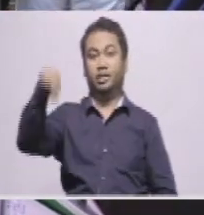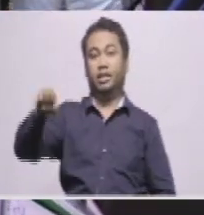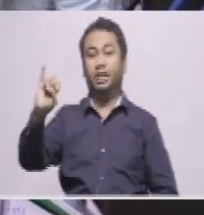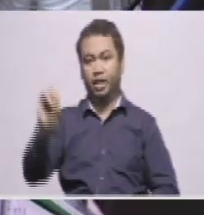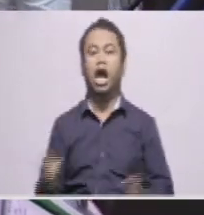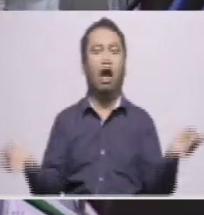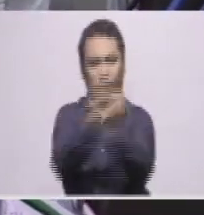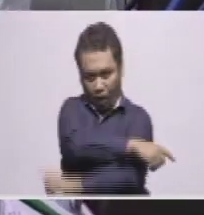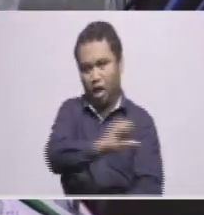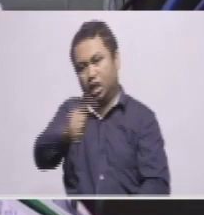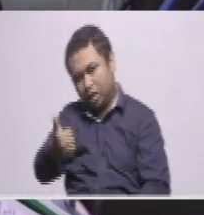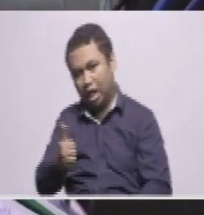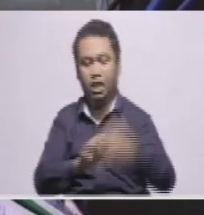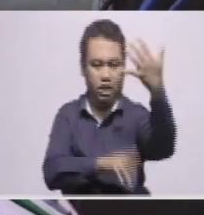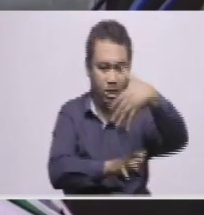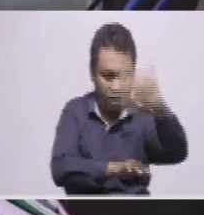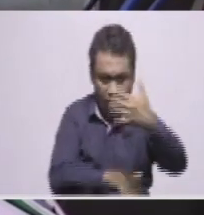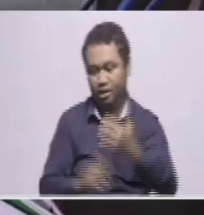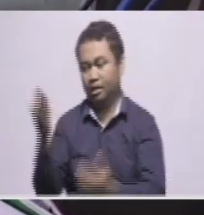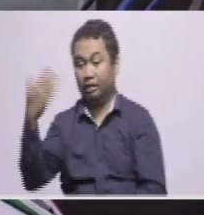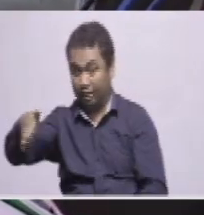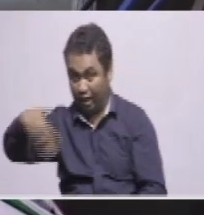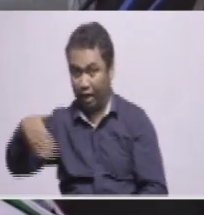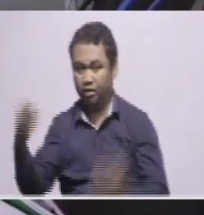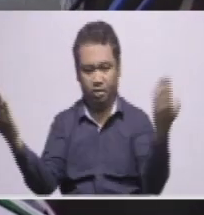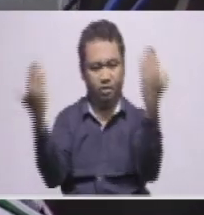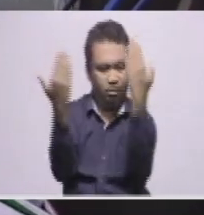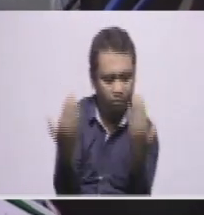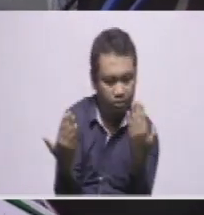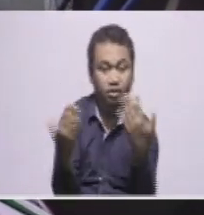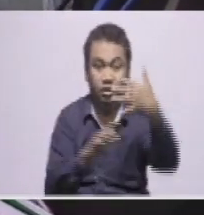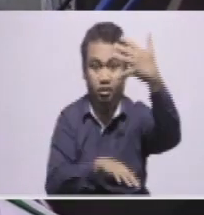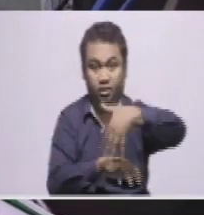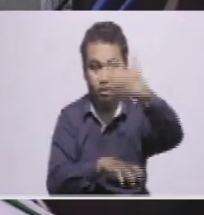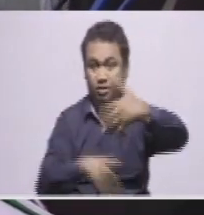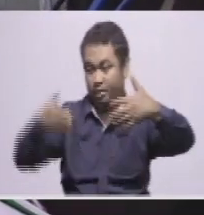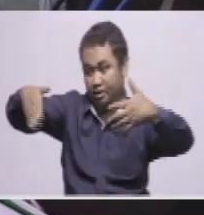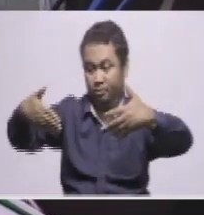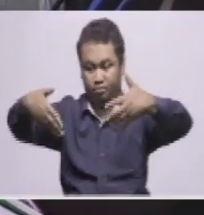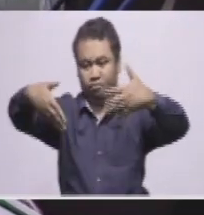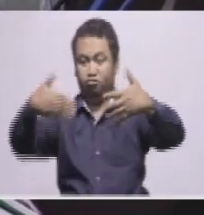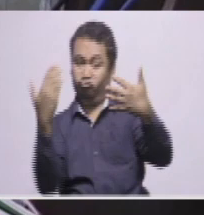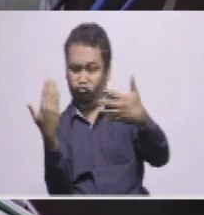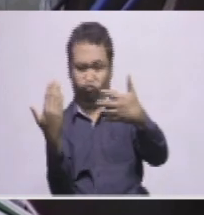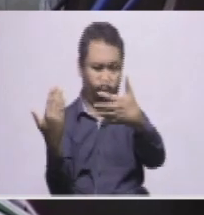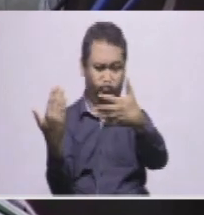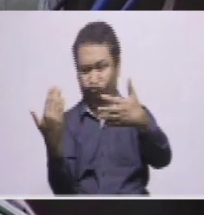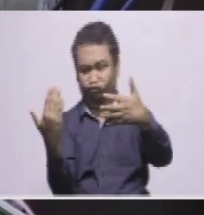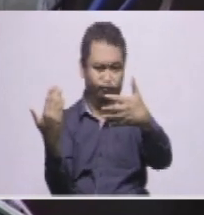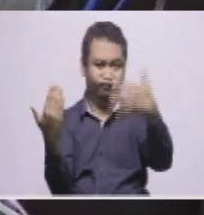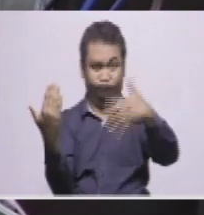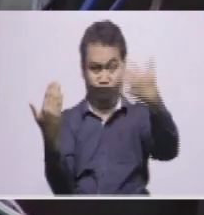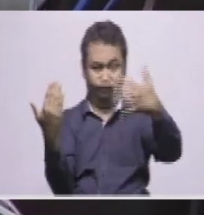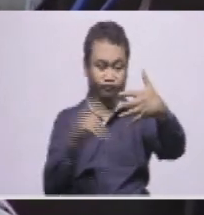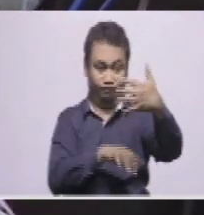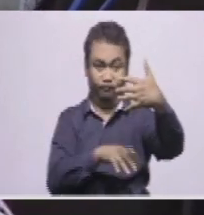fandroandray amin'ilay saisina tao tany anivon'ny distrika ireo procès verbal tena izy